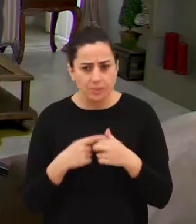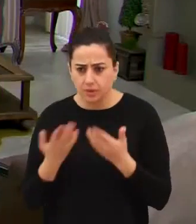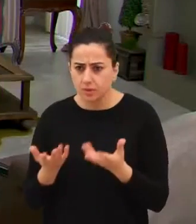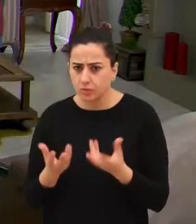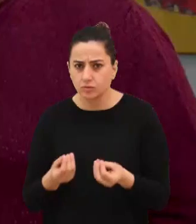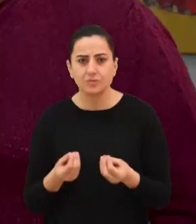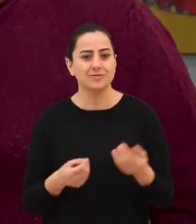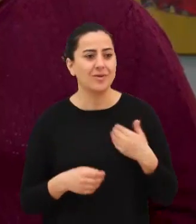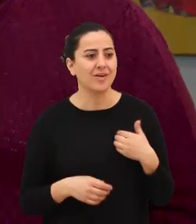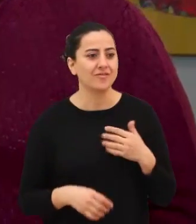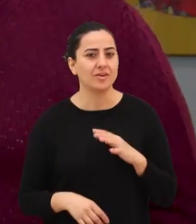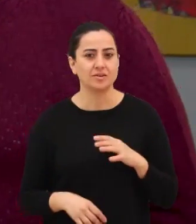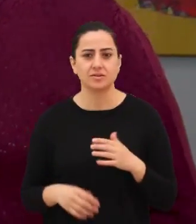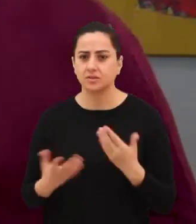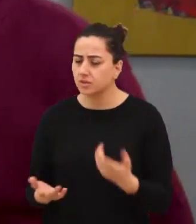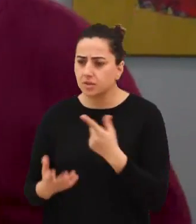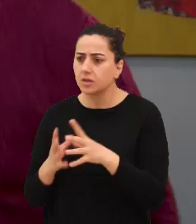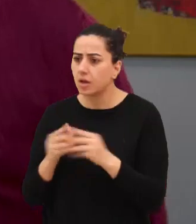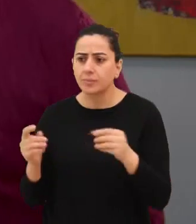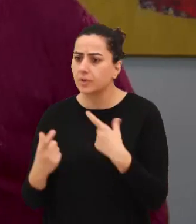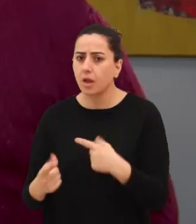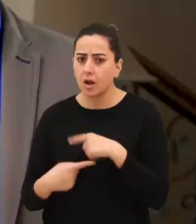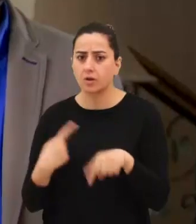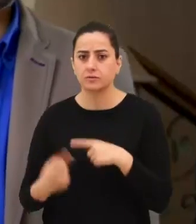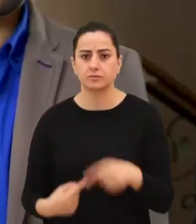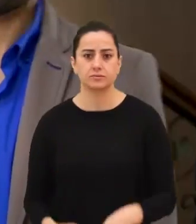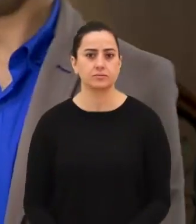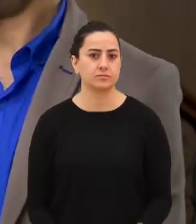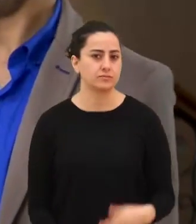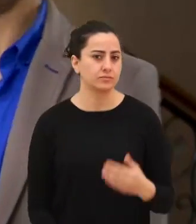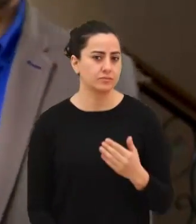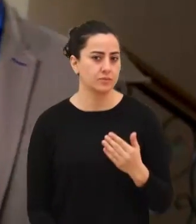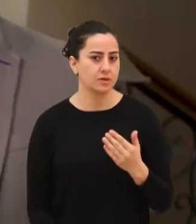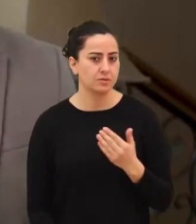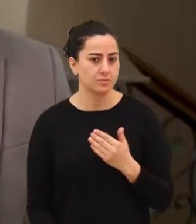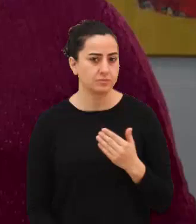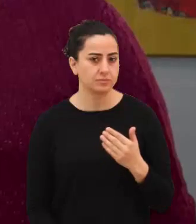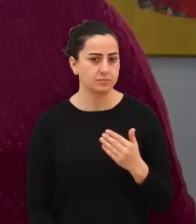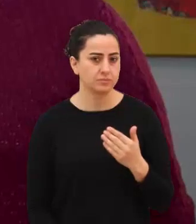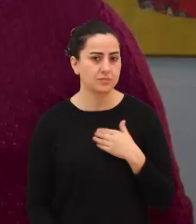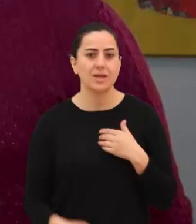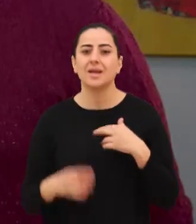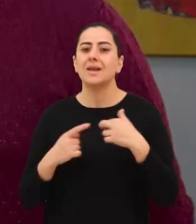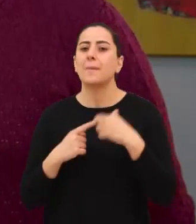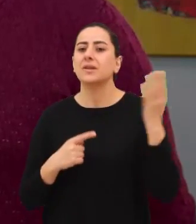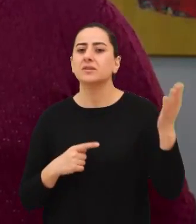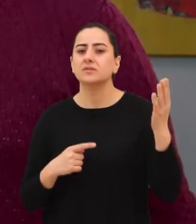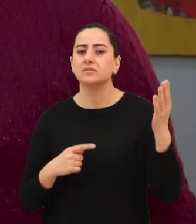mıydın? Ben buradayım Kemal Bey. Ya nereye kayboldun evladım? Ben şeydeydim, şeyde. Ramin Bey